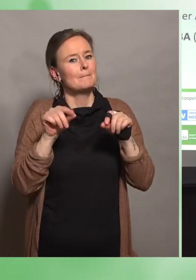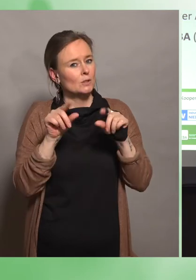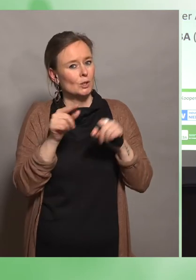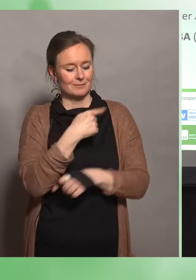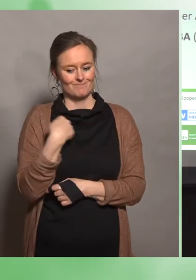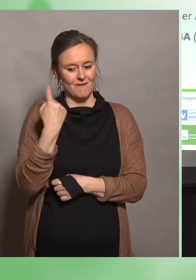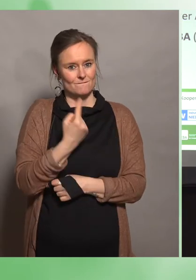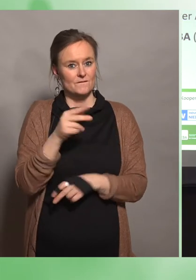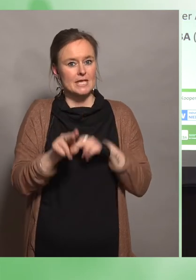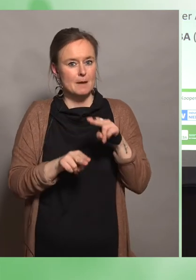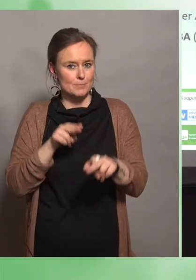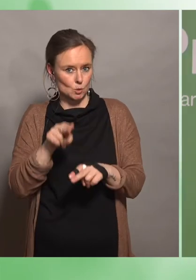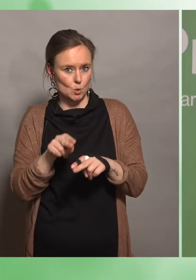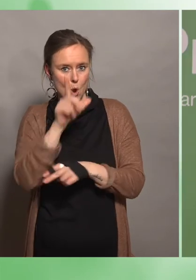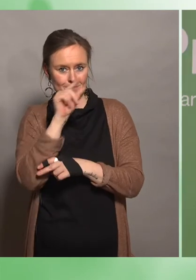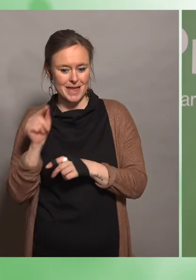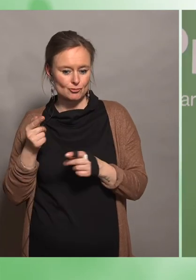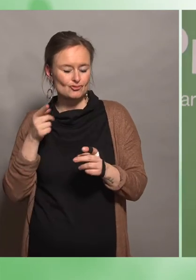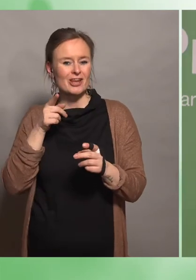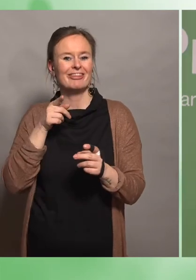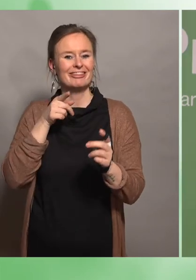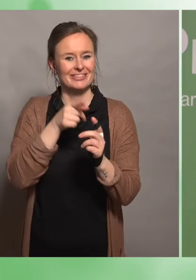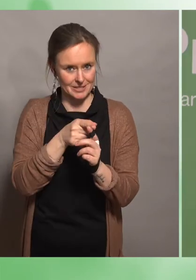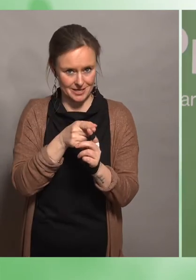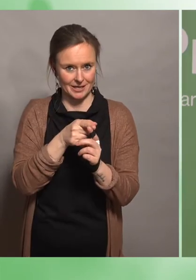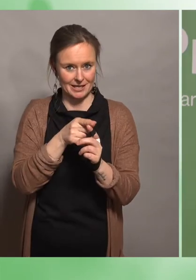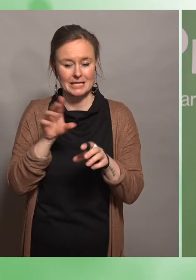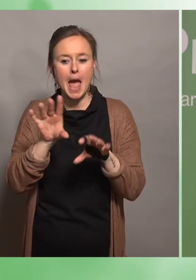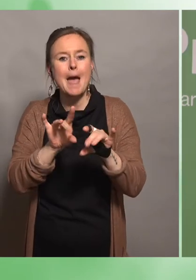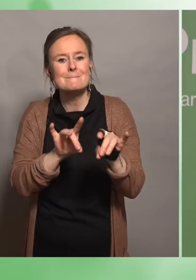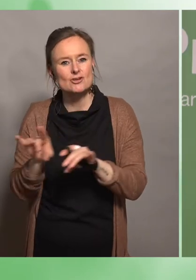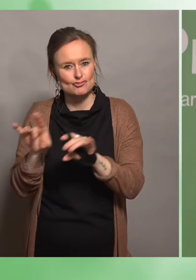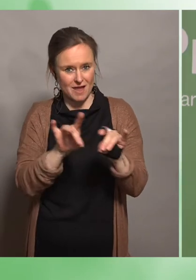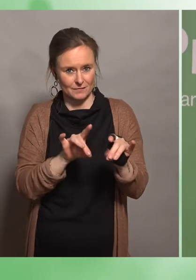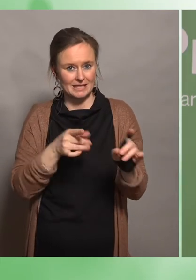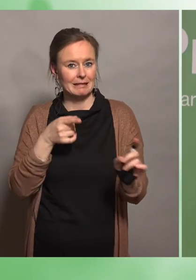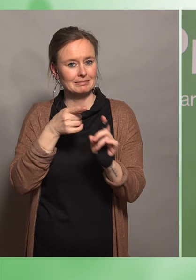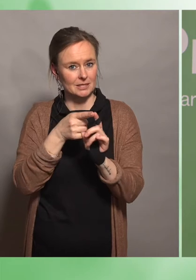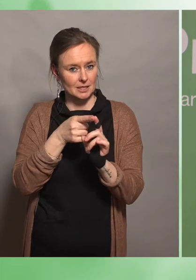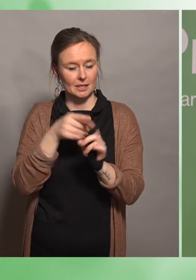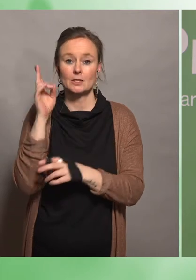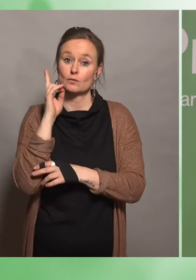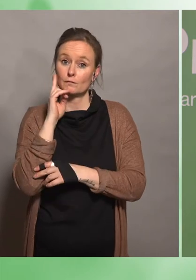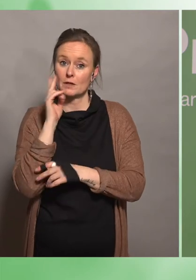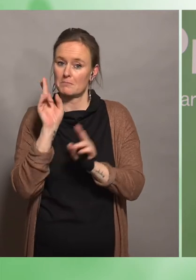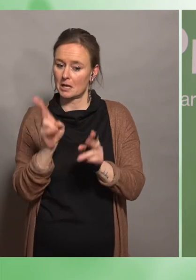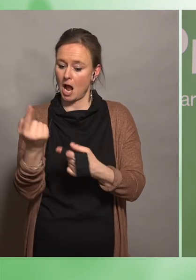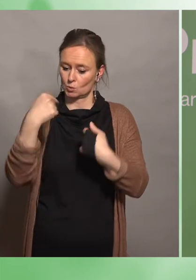betreuen Menschen direkt, wir beschäftigen sie direkt, das heißt, Firmen können auch zu uns kommen und sagen, ich habe eine offene Stelle, wir